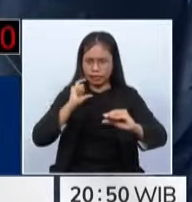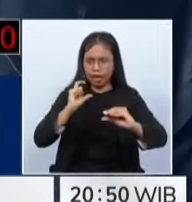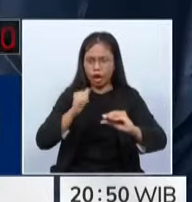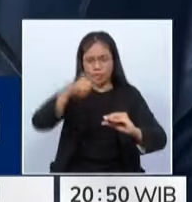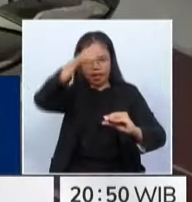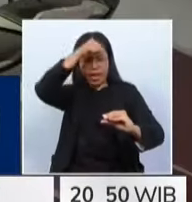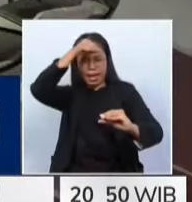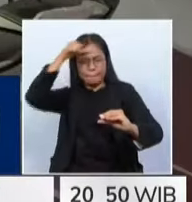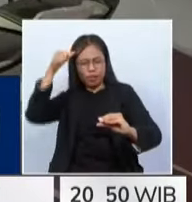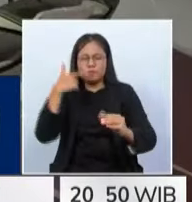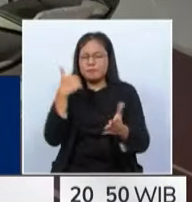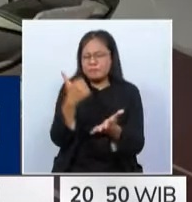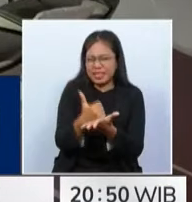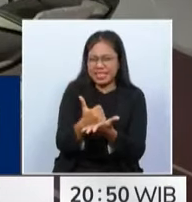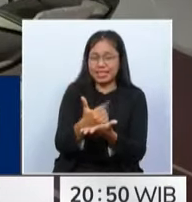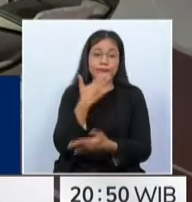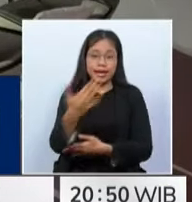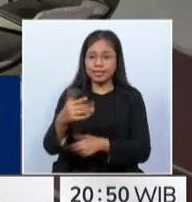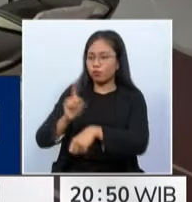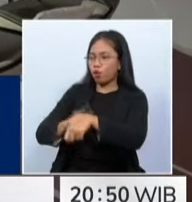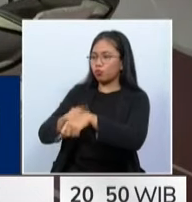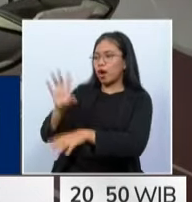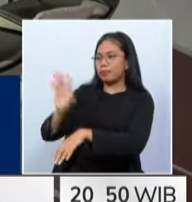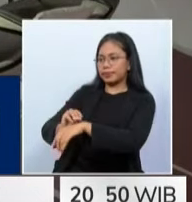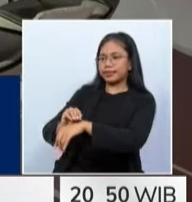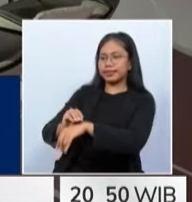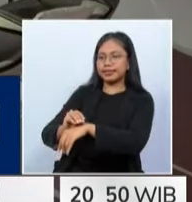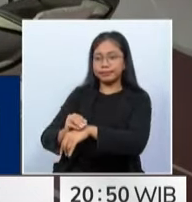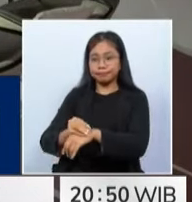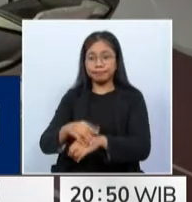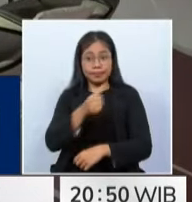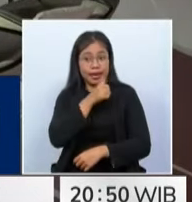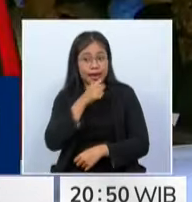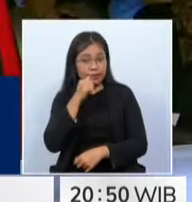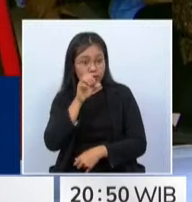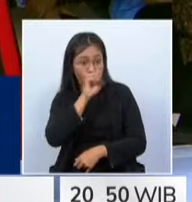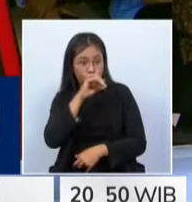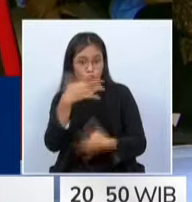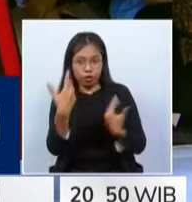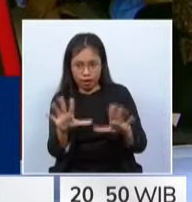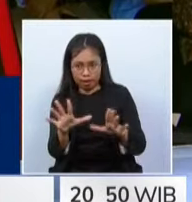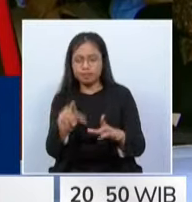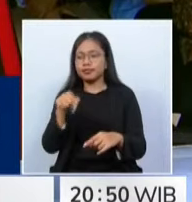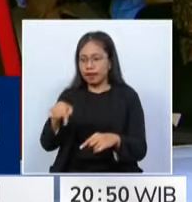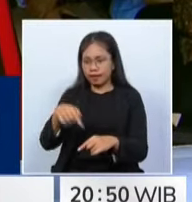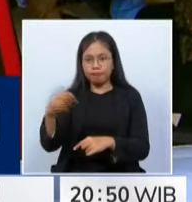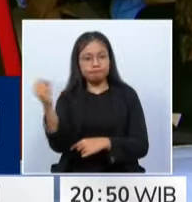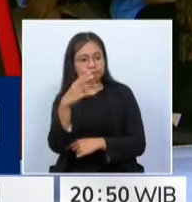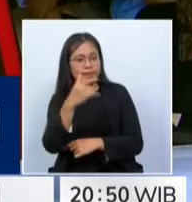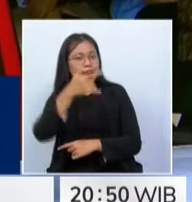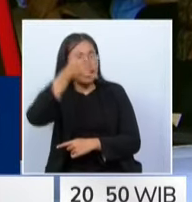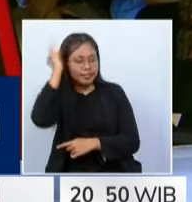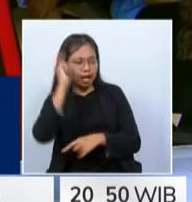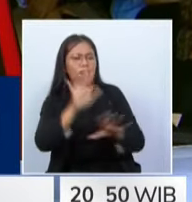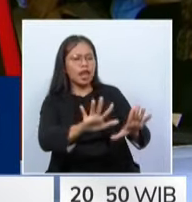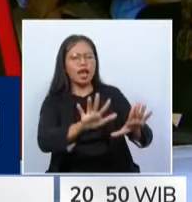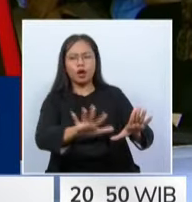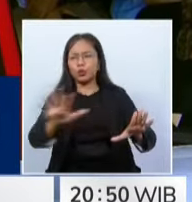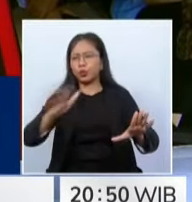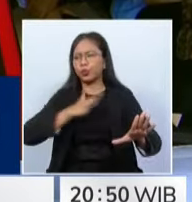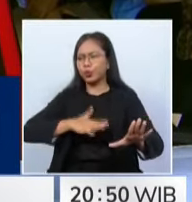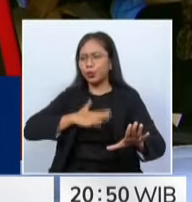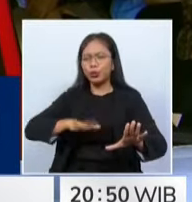kasih baik waktu sudah habis Pak Ganjar kami persilakan untuk menanggapiap peran